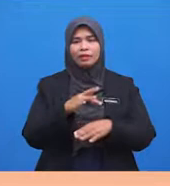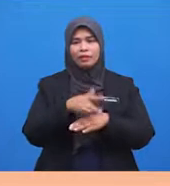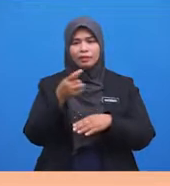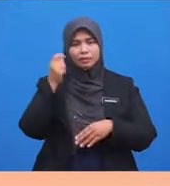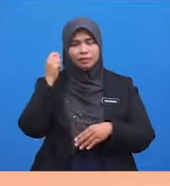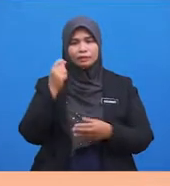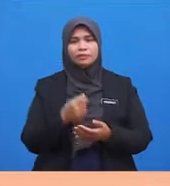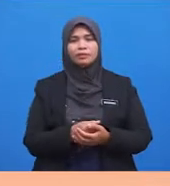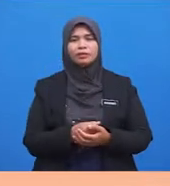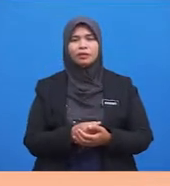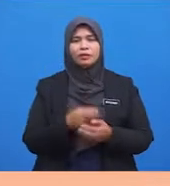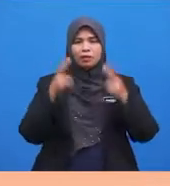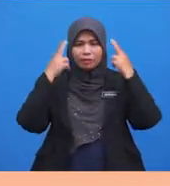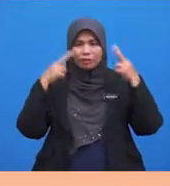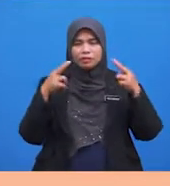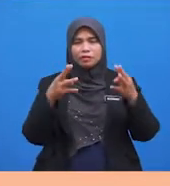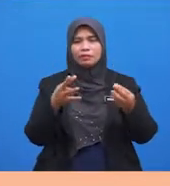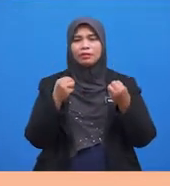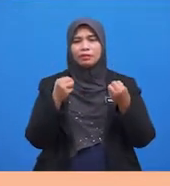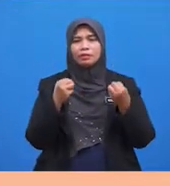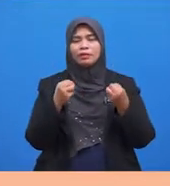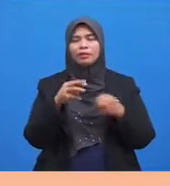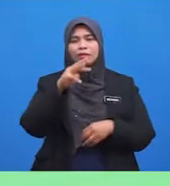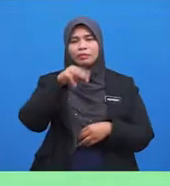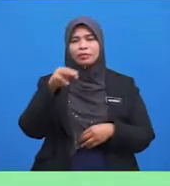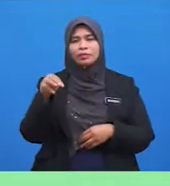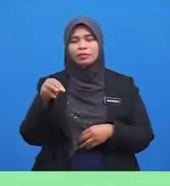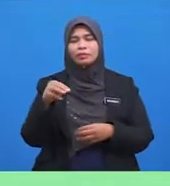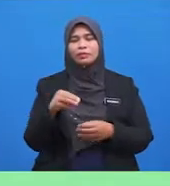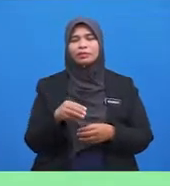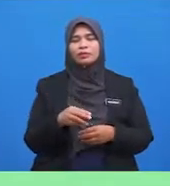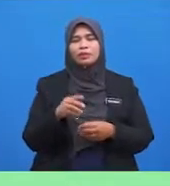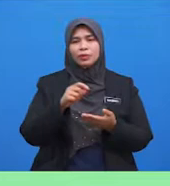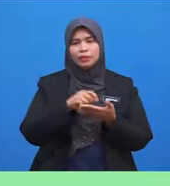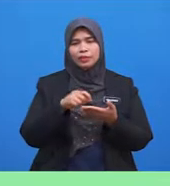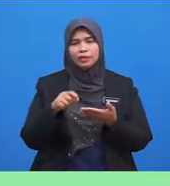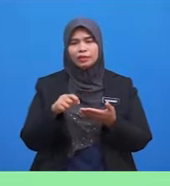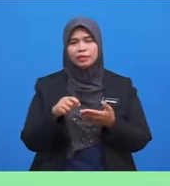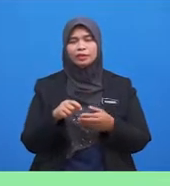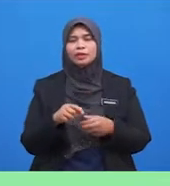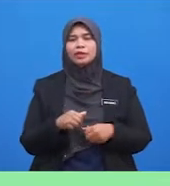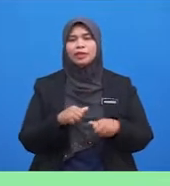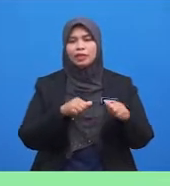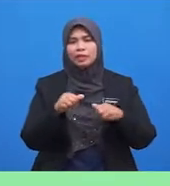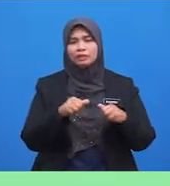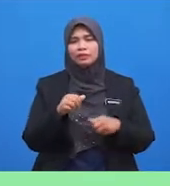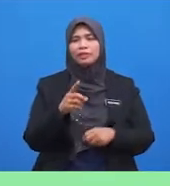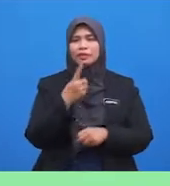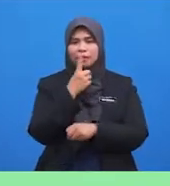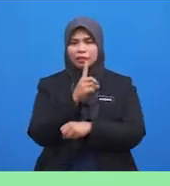tadi, Ustazah mahu murid-murid menulis azam untuk